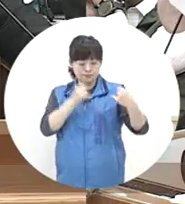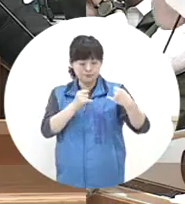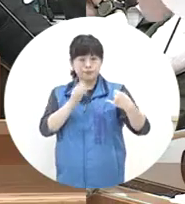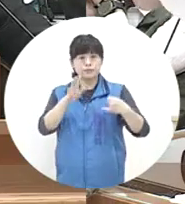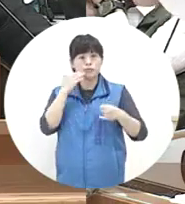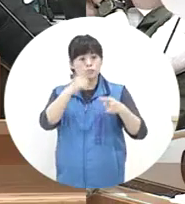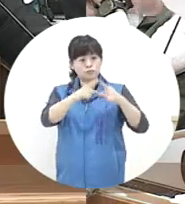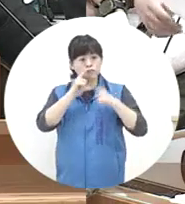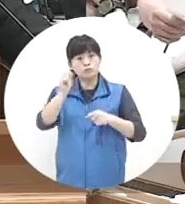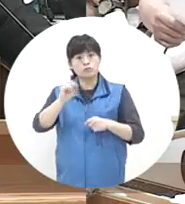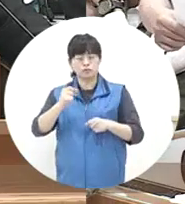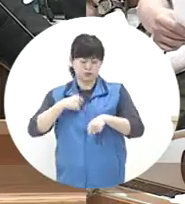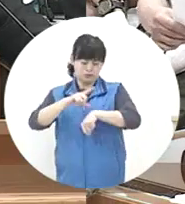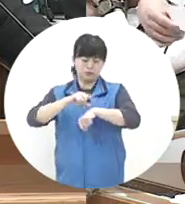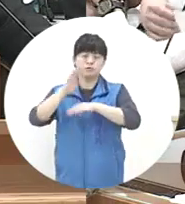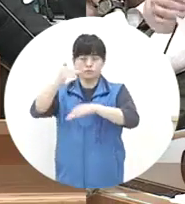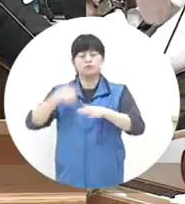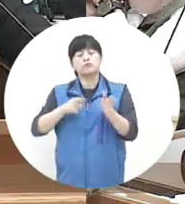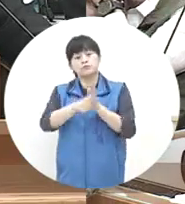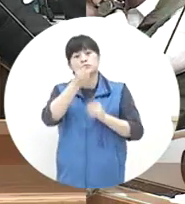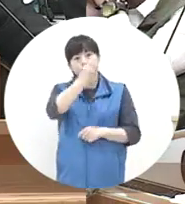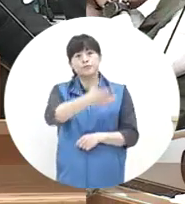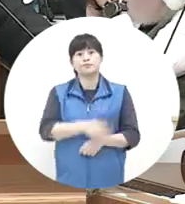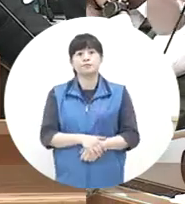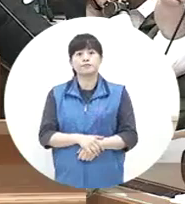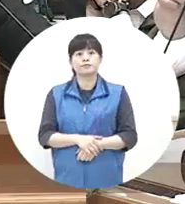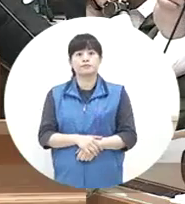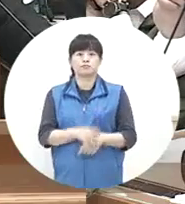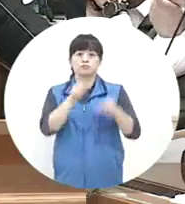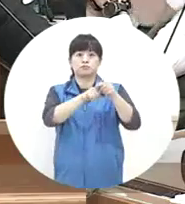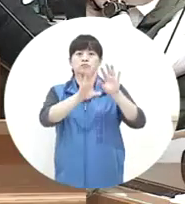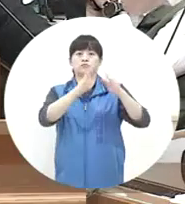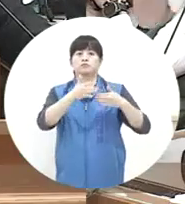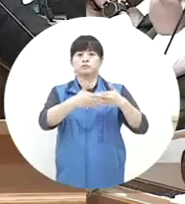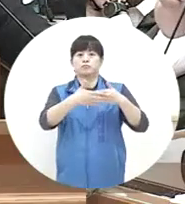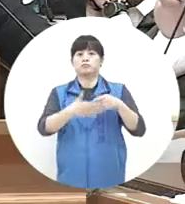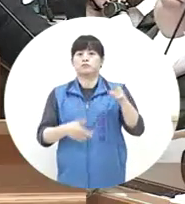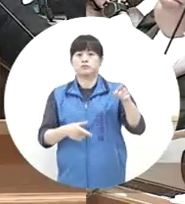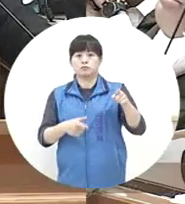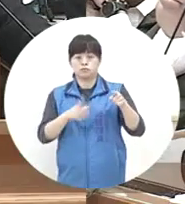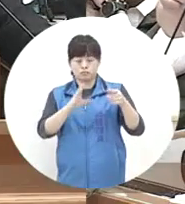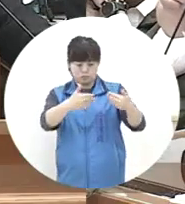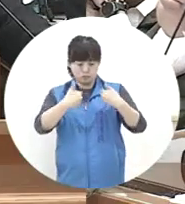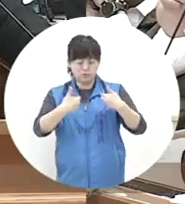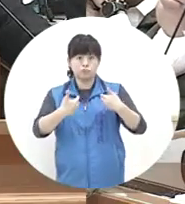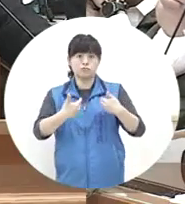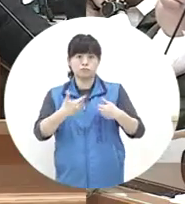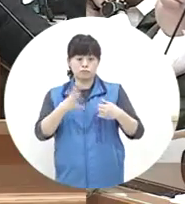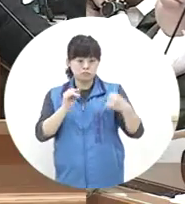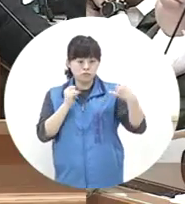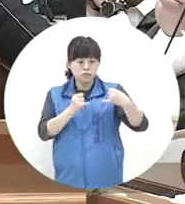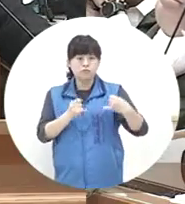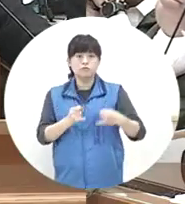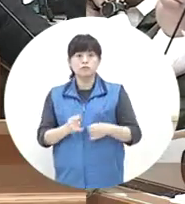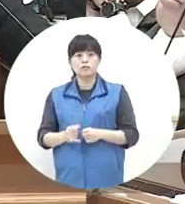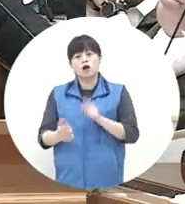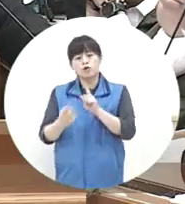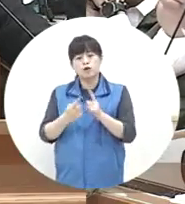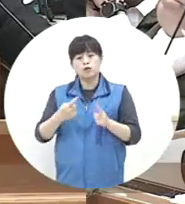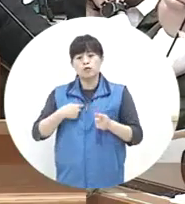法的，我习惯的管理，我就直接跟你讲，中国有没有对我们有没有敌意？ 只要对我们国